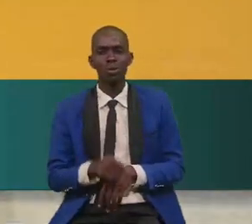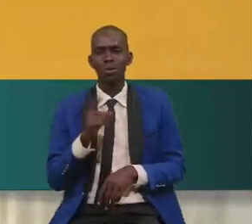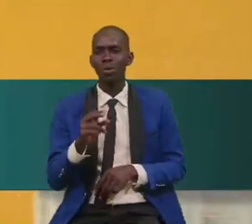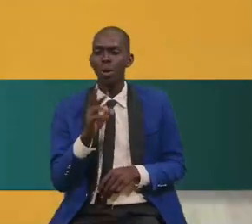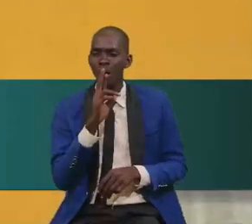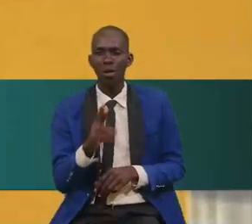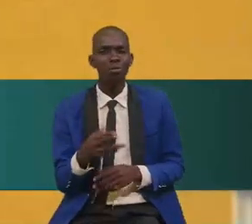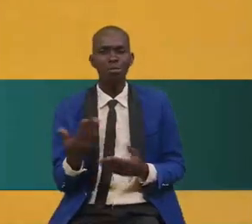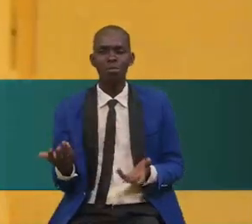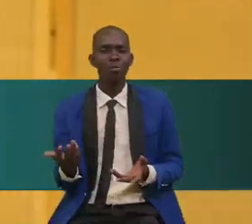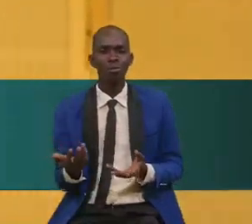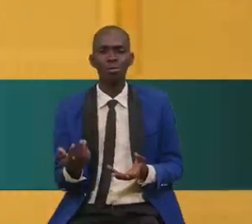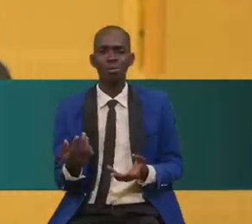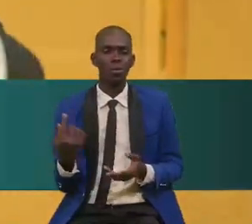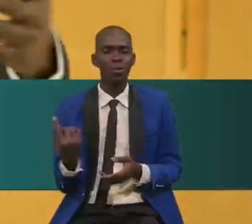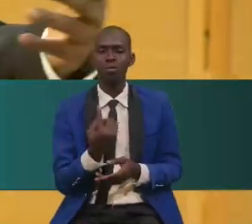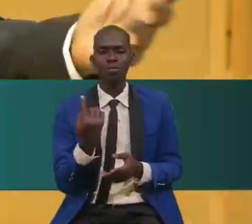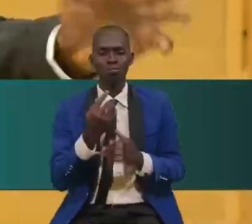Tu es trop concentré.